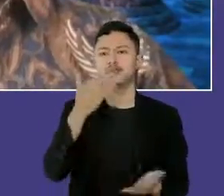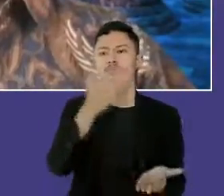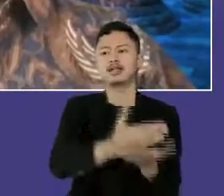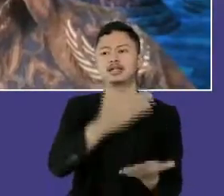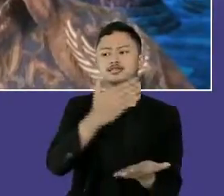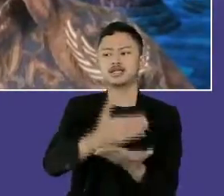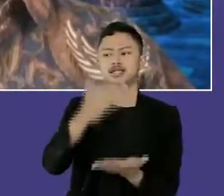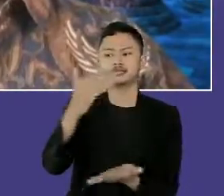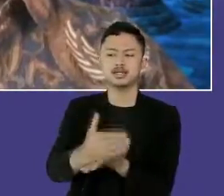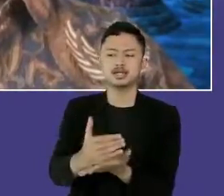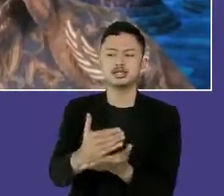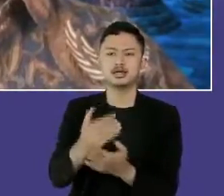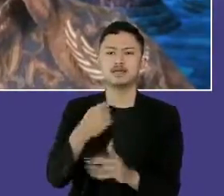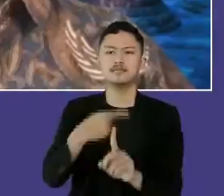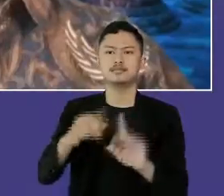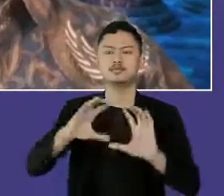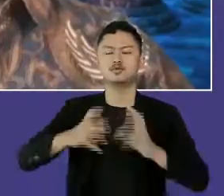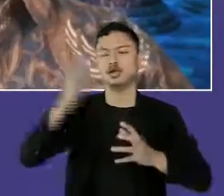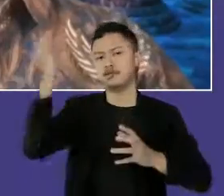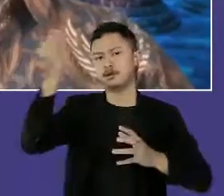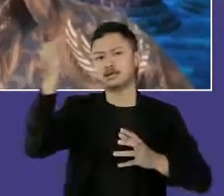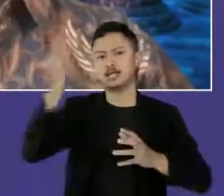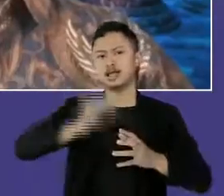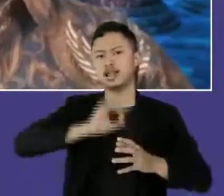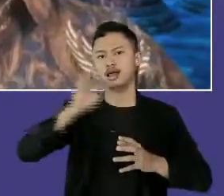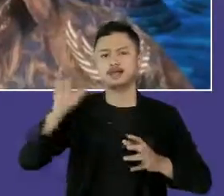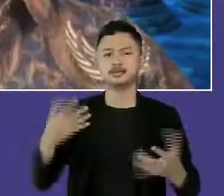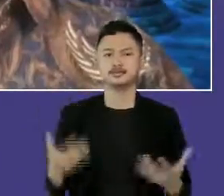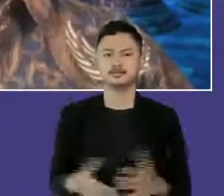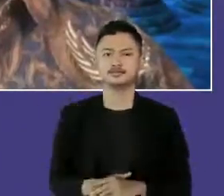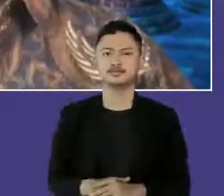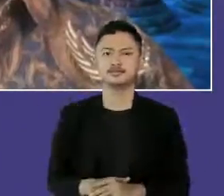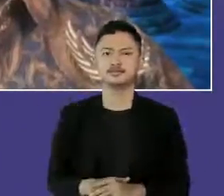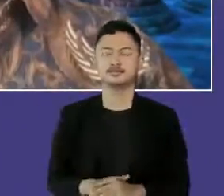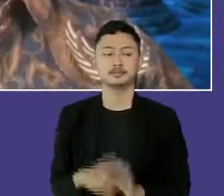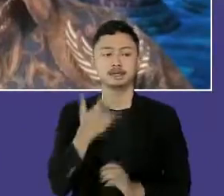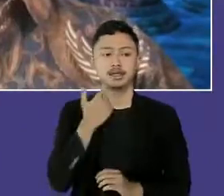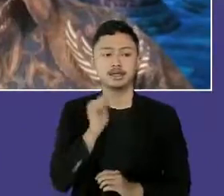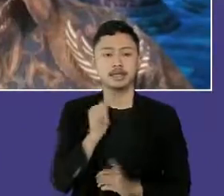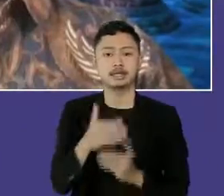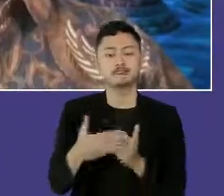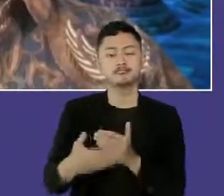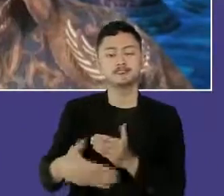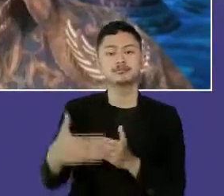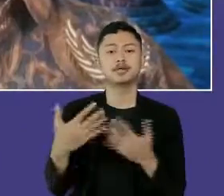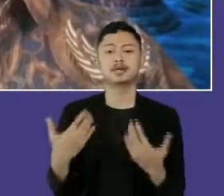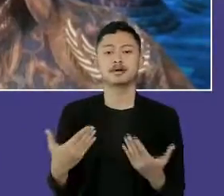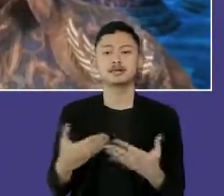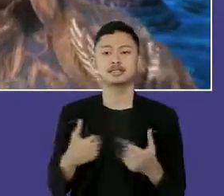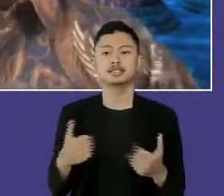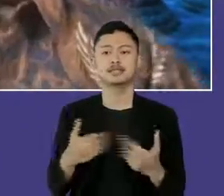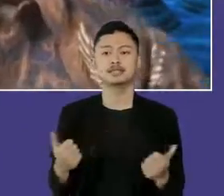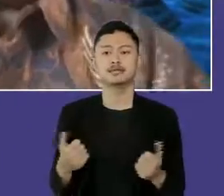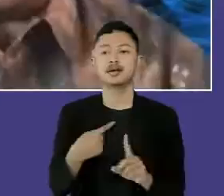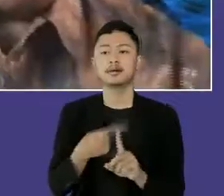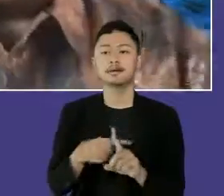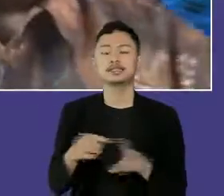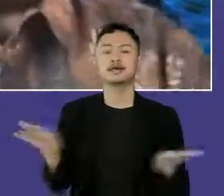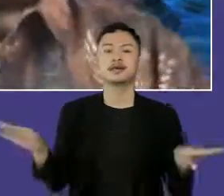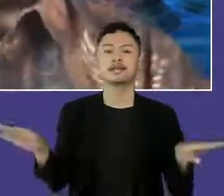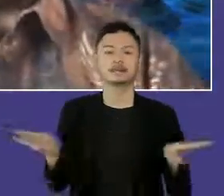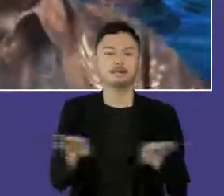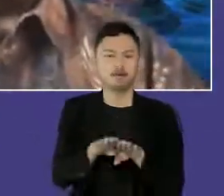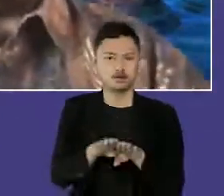pembatasan ya, termasuk untuk dunia pariwisata dan sebagainya. Ini hal-hal seperti ini untuk ke depan bagaimana persiapannya, sekaligus